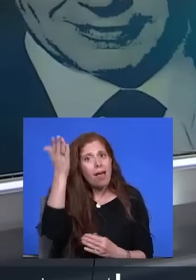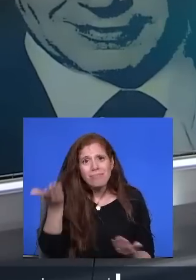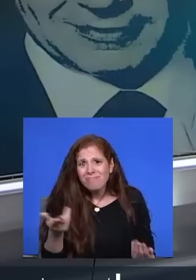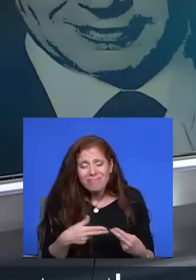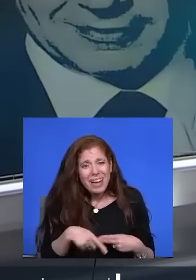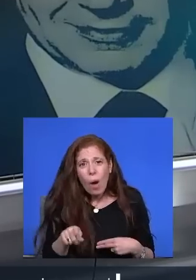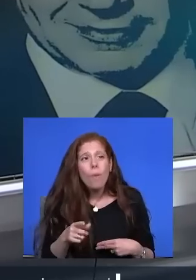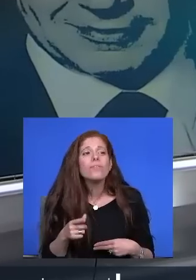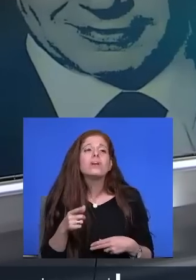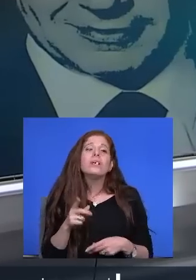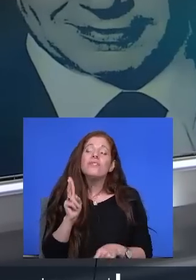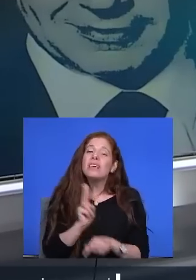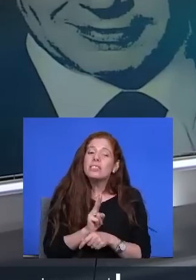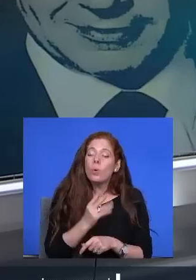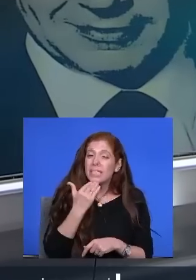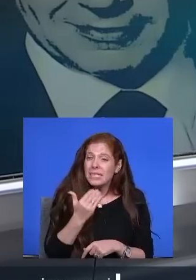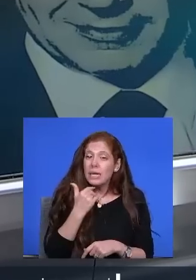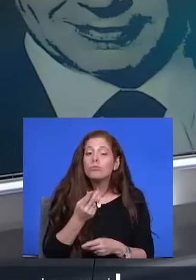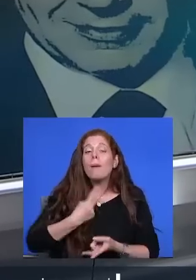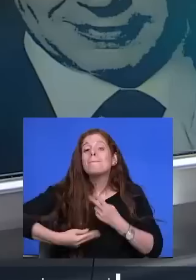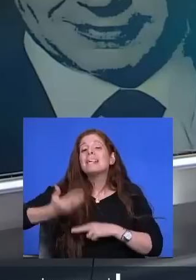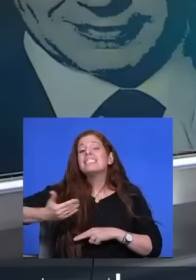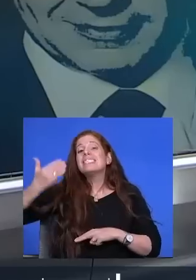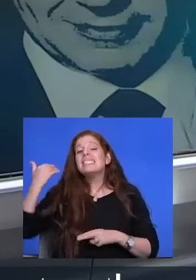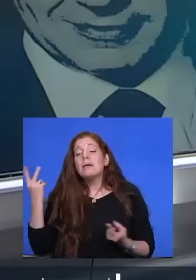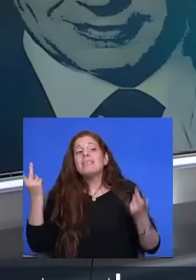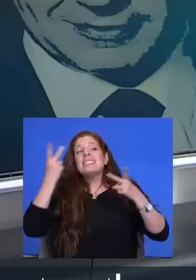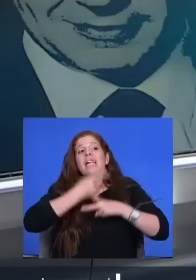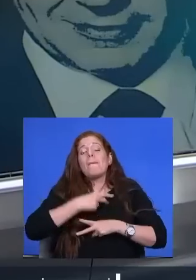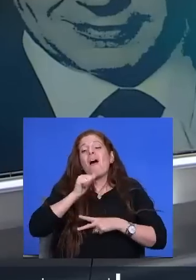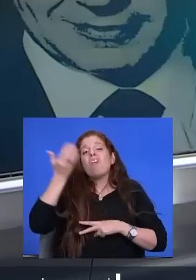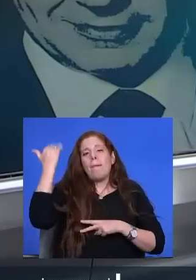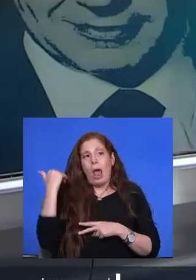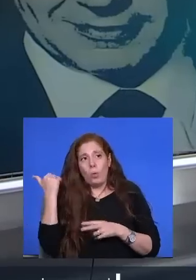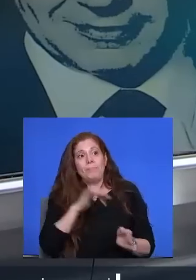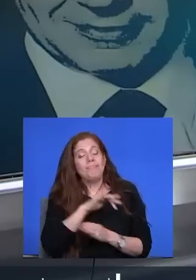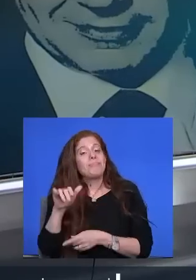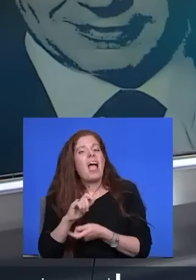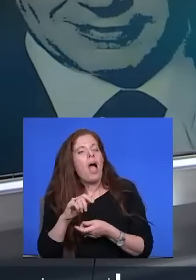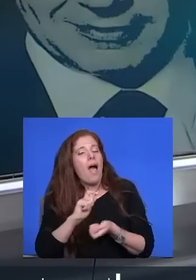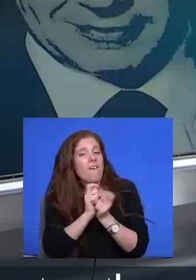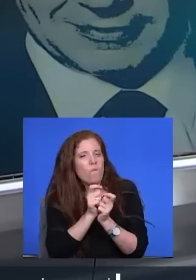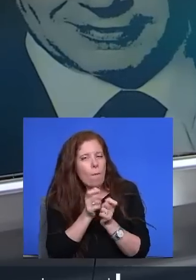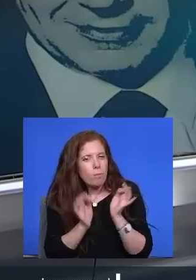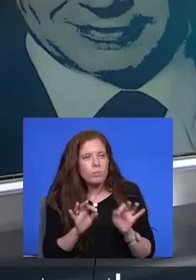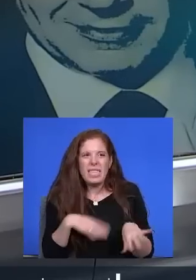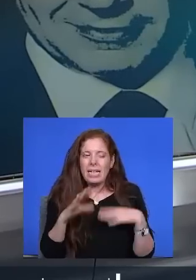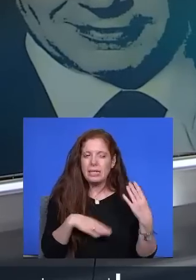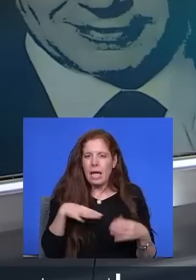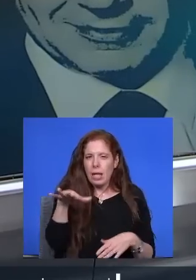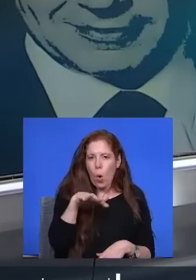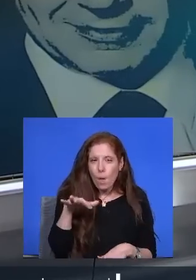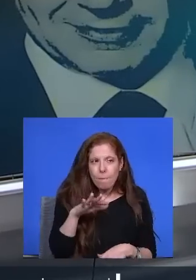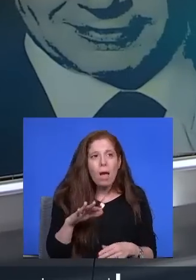את הישראלים שהם מחזירים לאחור את הסכמי אברהם. הרפורמה המשפטית העלתה את חמתם של האירופים. בכירי הממשל הגרמני